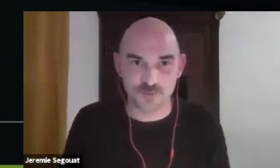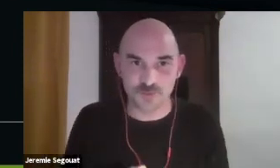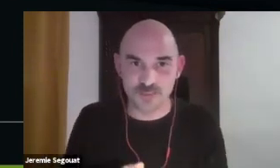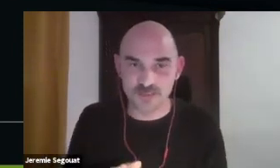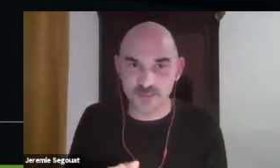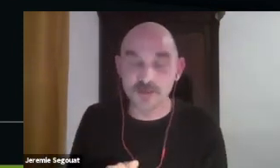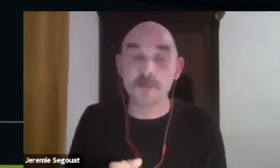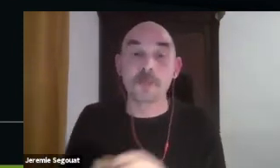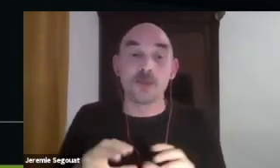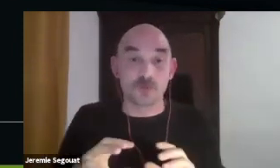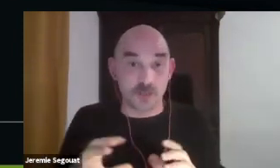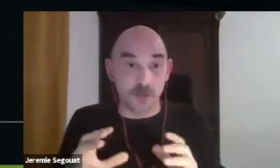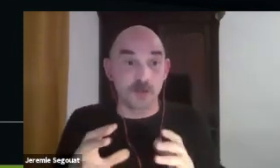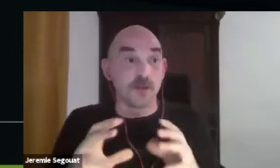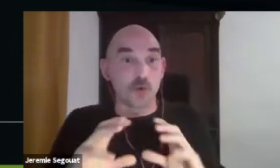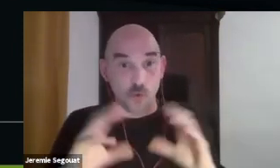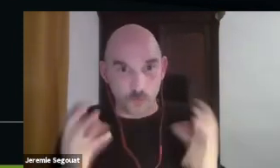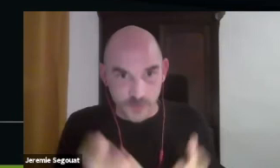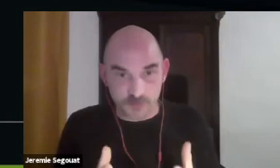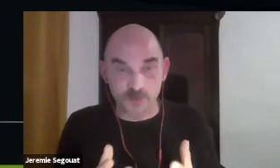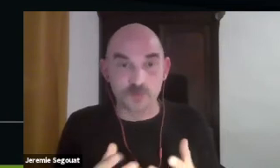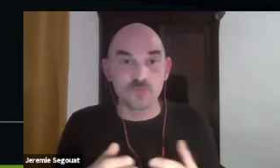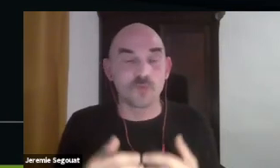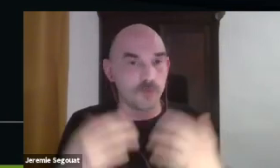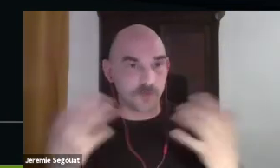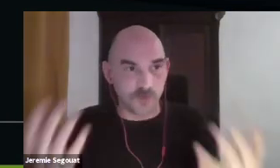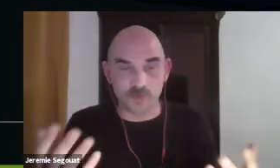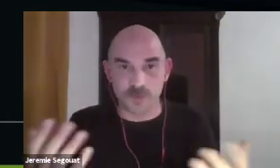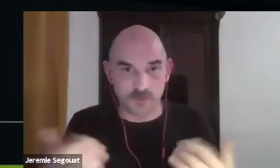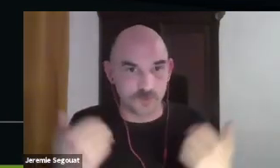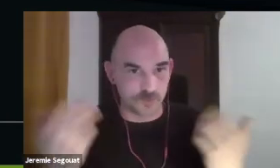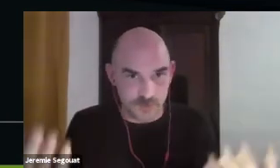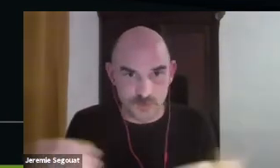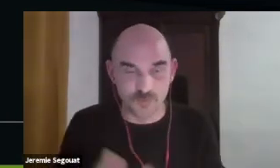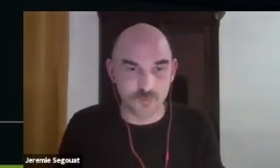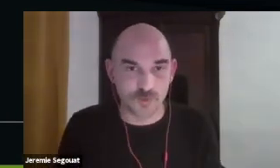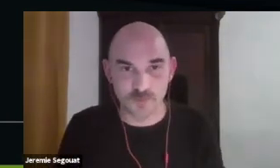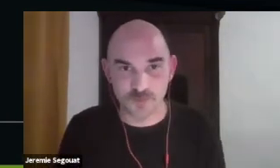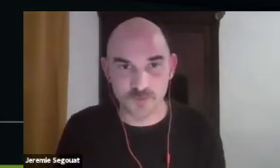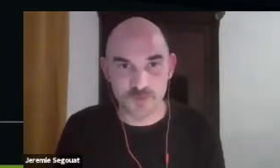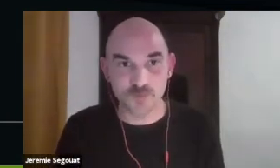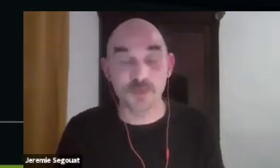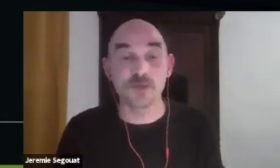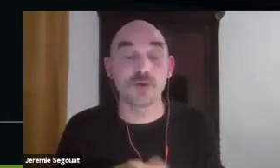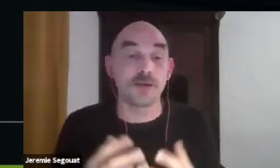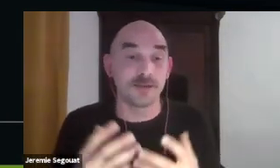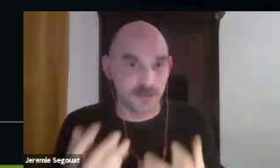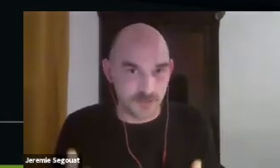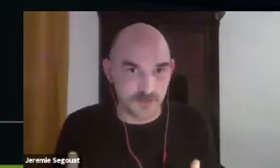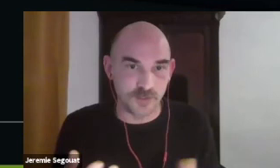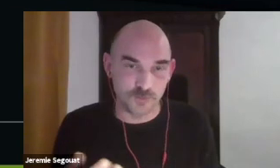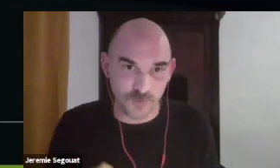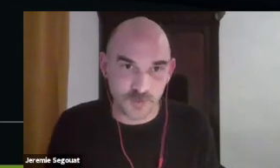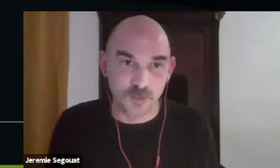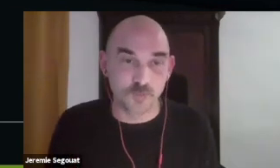en situation de surdicécité ne sera pas complet comme nous on peut l'avoir au travers de l'audition ou au travers de la vision mais il y aura un